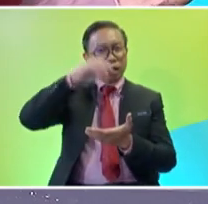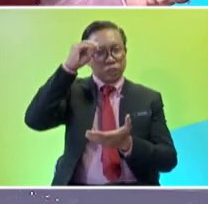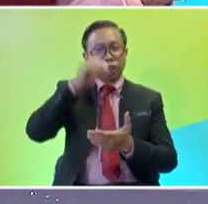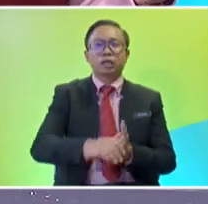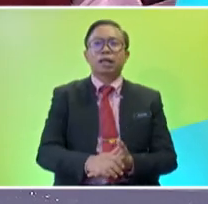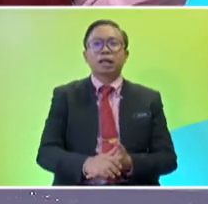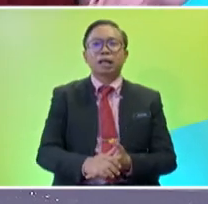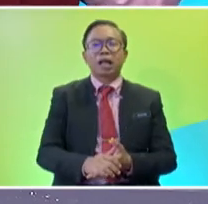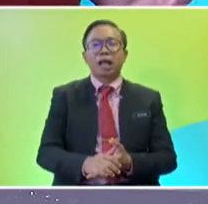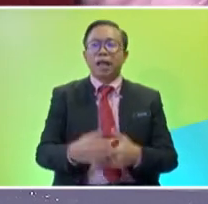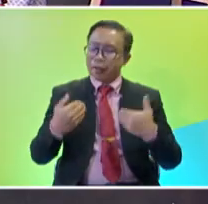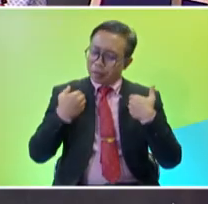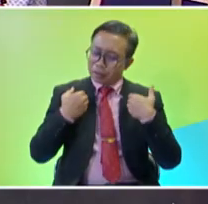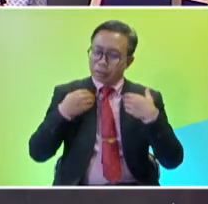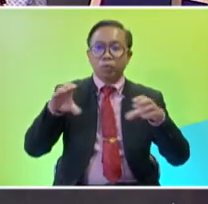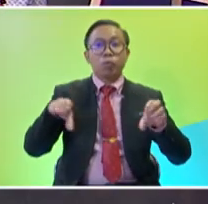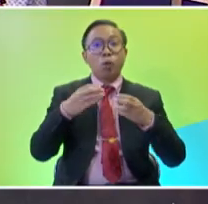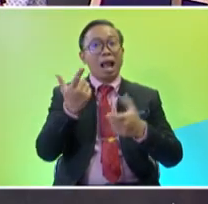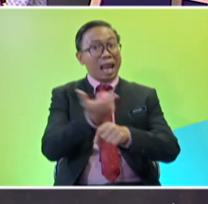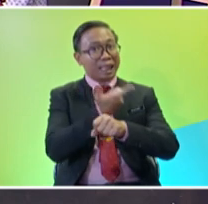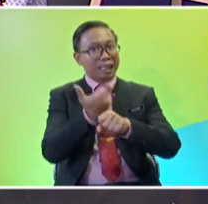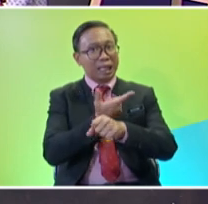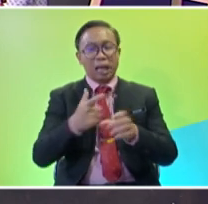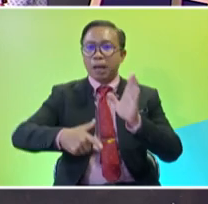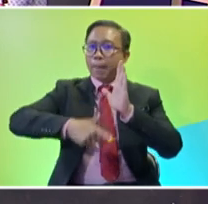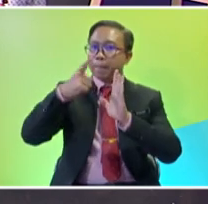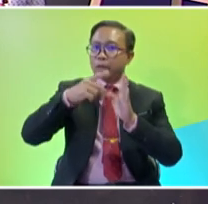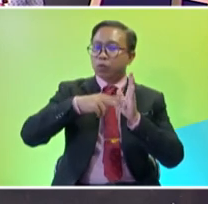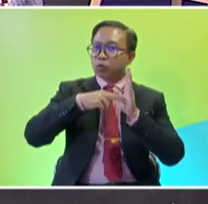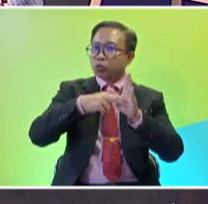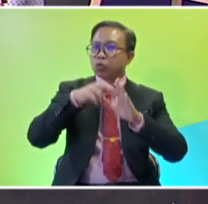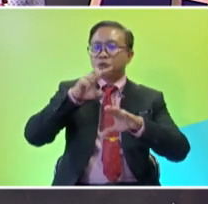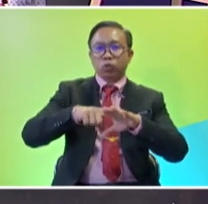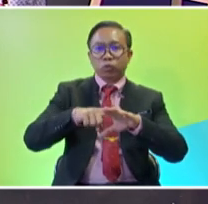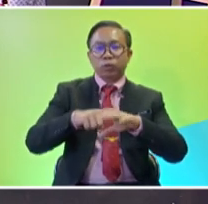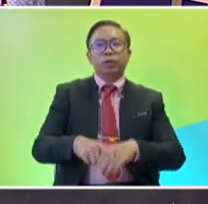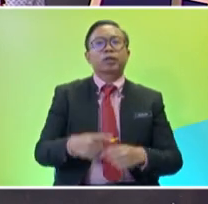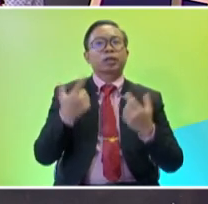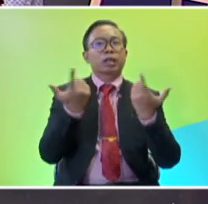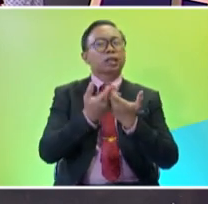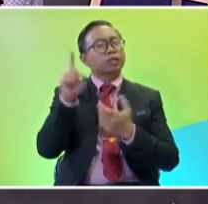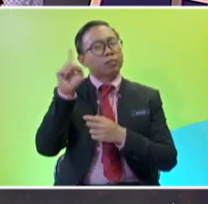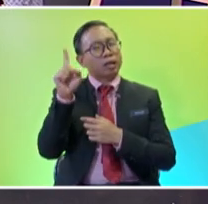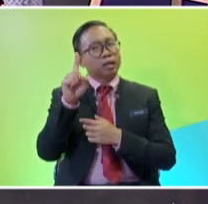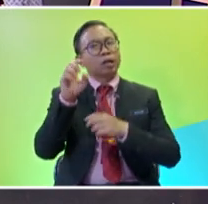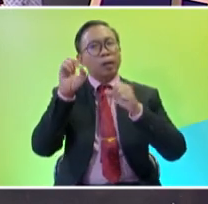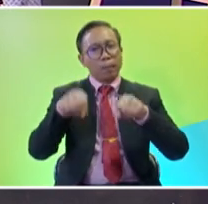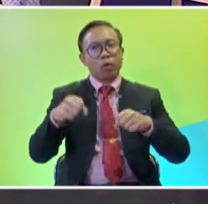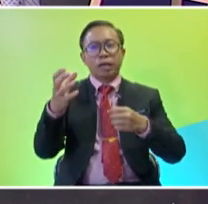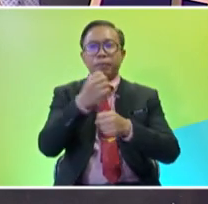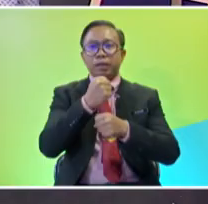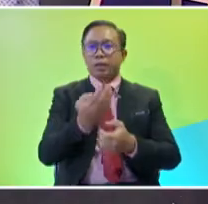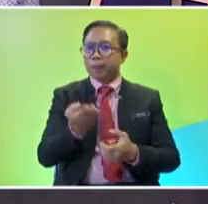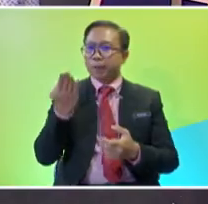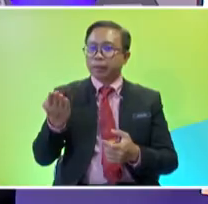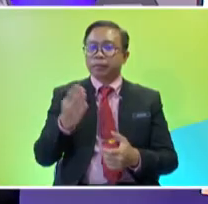Cikgu kadang-kadang ada yang nak buat latihan lebih dan merujuk kepada kelas kita pada hari ini di manakah mereka boleh mendapatkan bahan